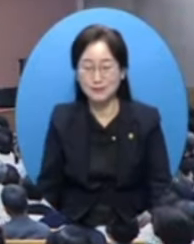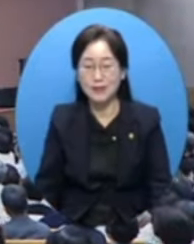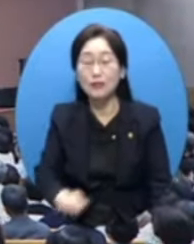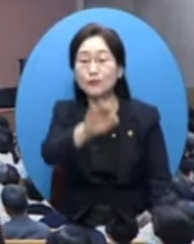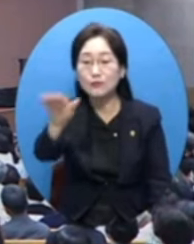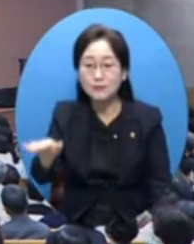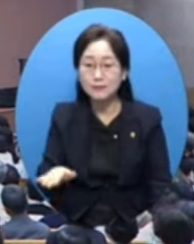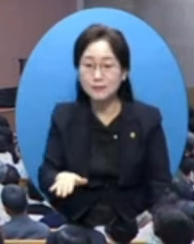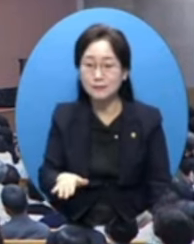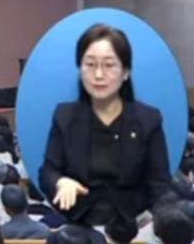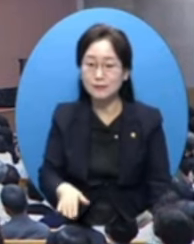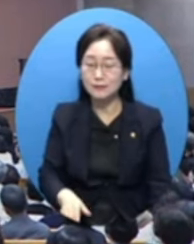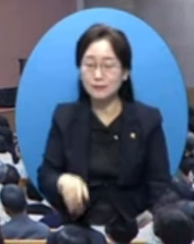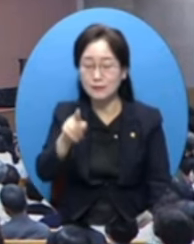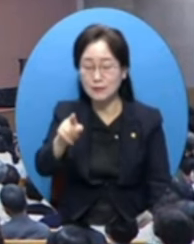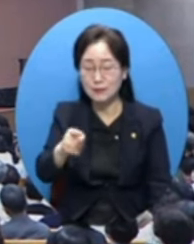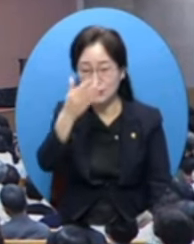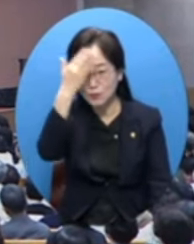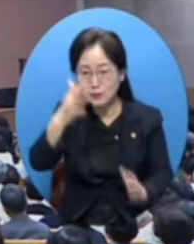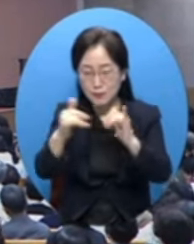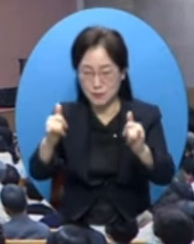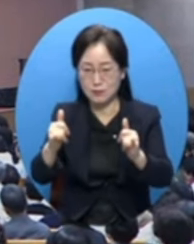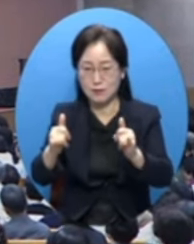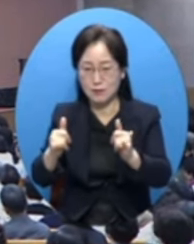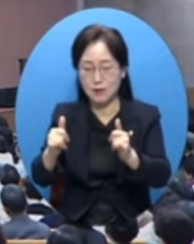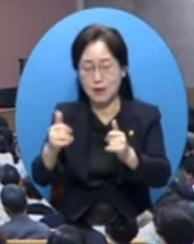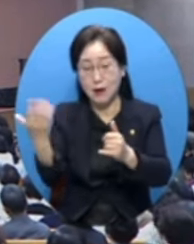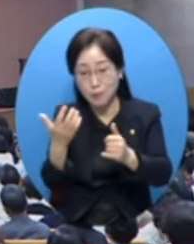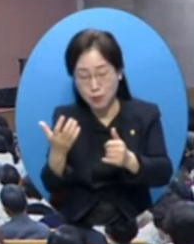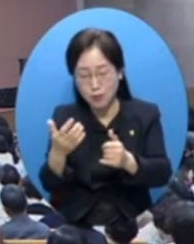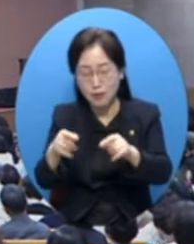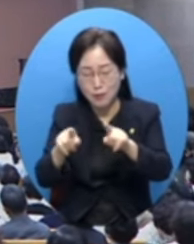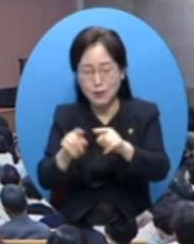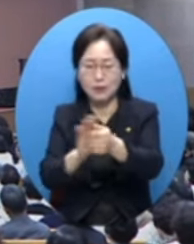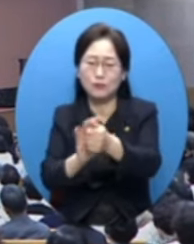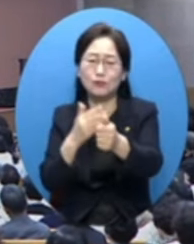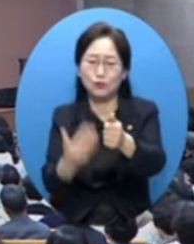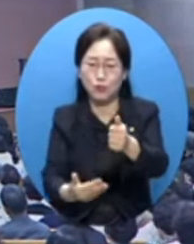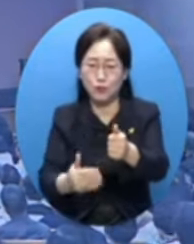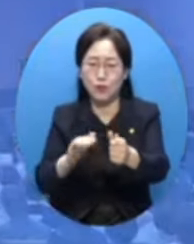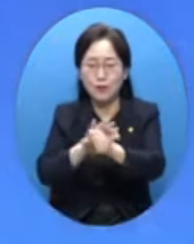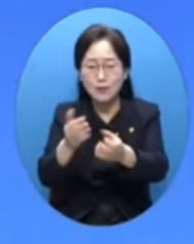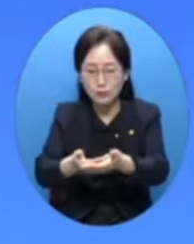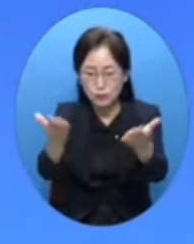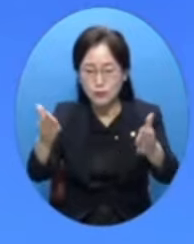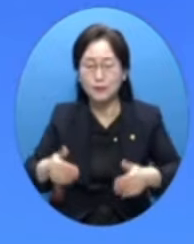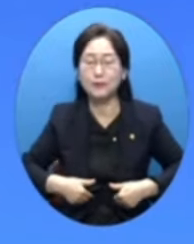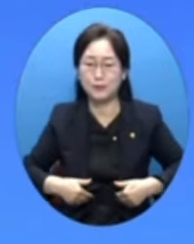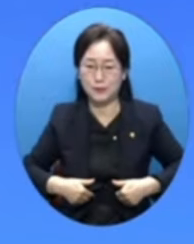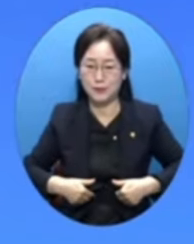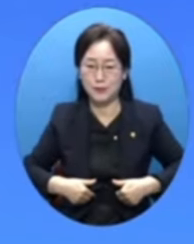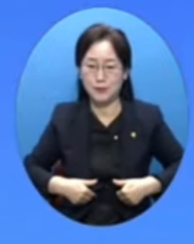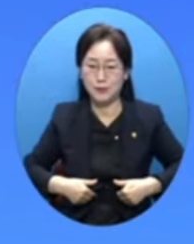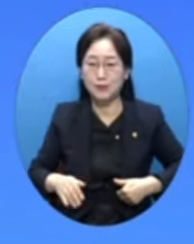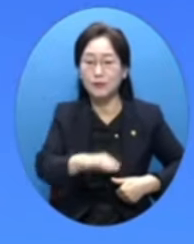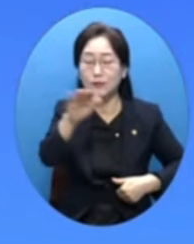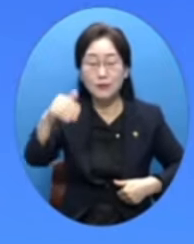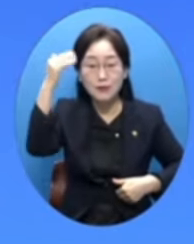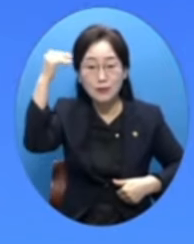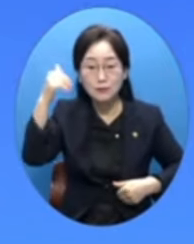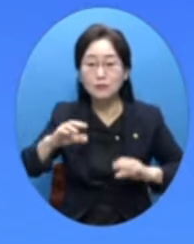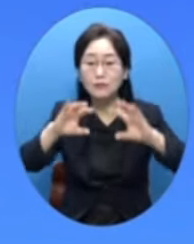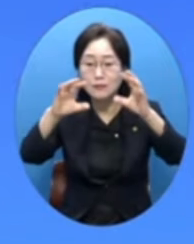우리들이 그들의 아픔을 품어야 되는 것입니다. 사랑을 베풀어야 되는 것입니다. 우리가 이